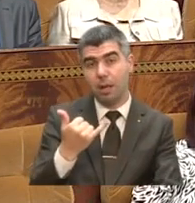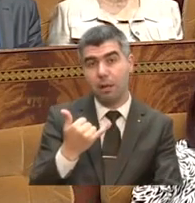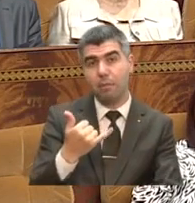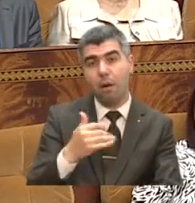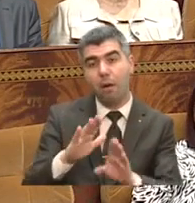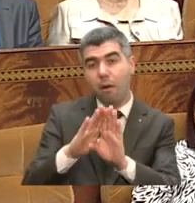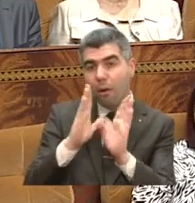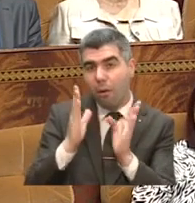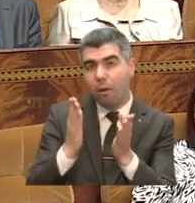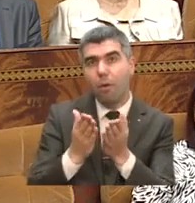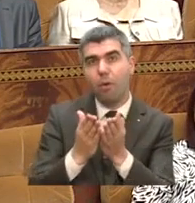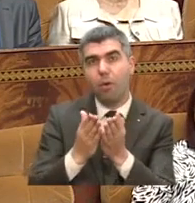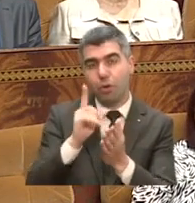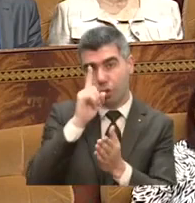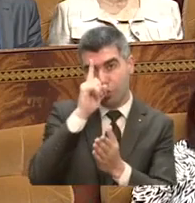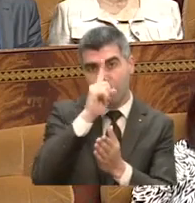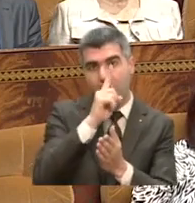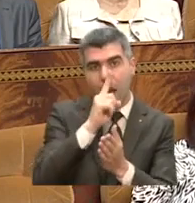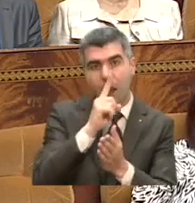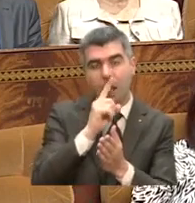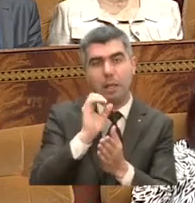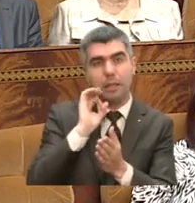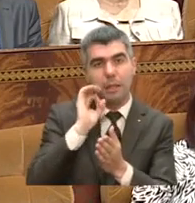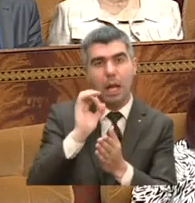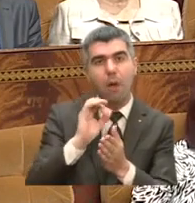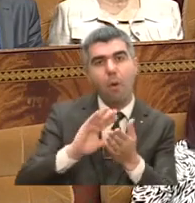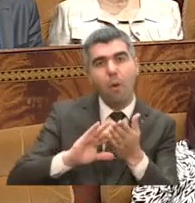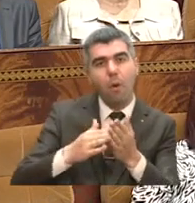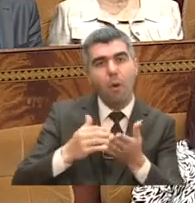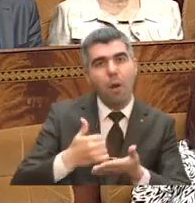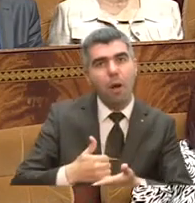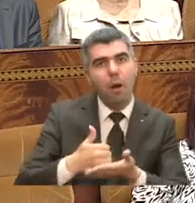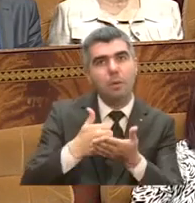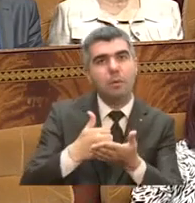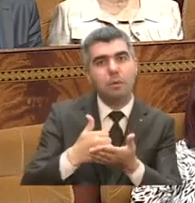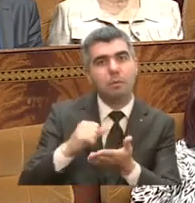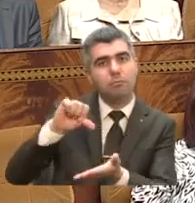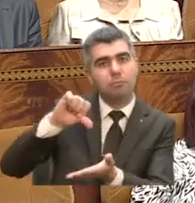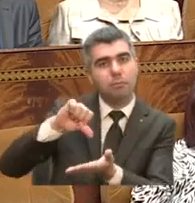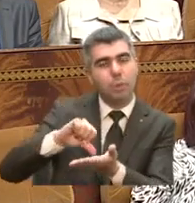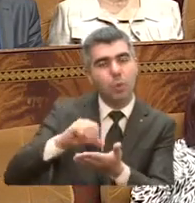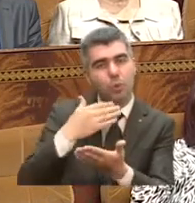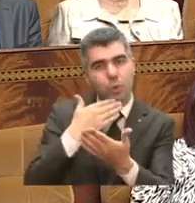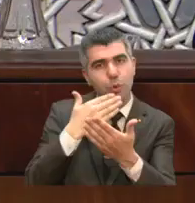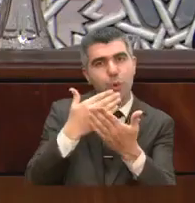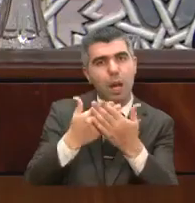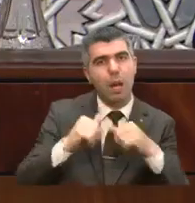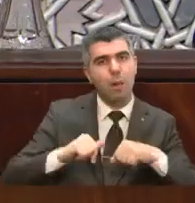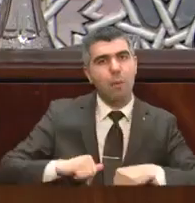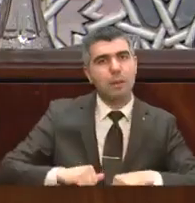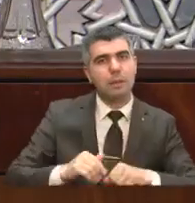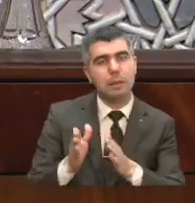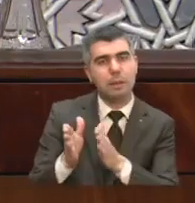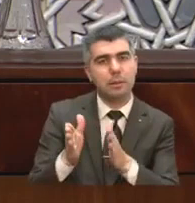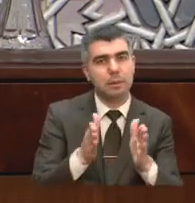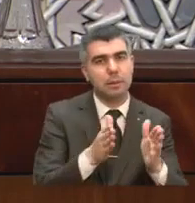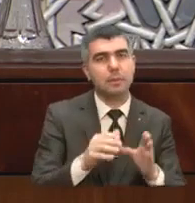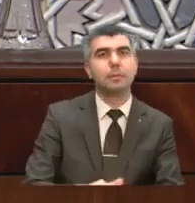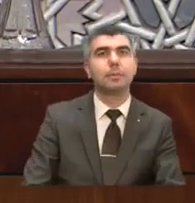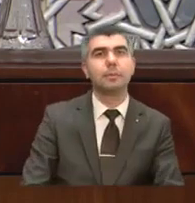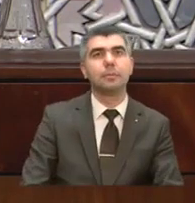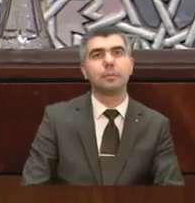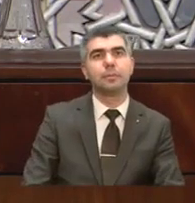شمولية واستباقية لحد الخصص المهول لهذا الإقليم. وشكرا سيد الوزير. شكرا سيد